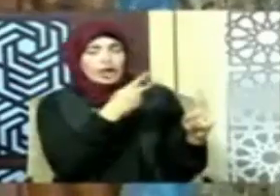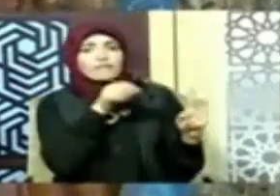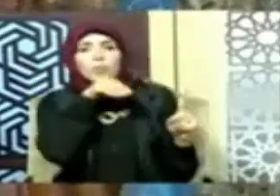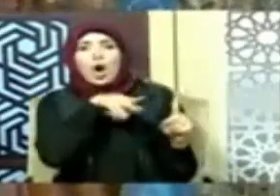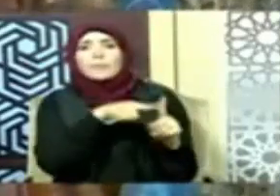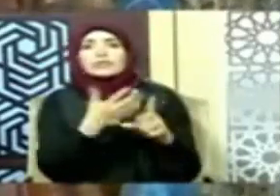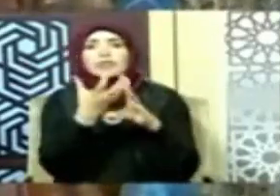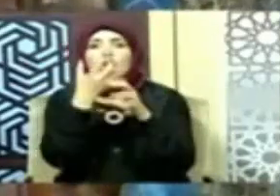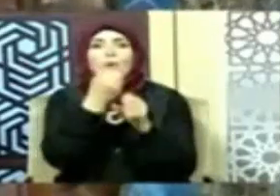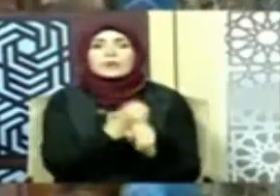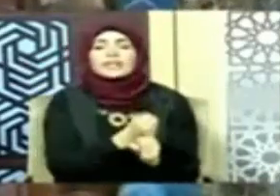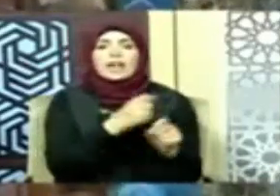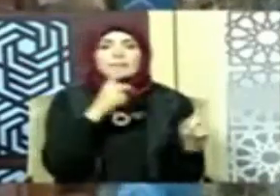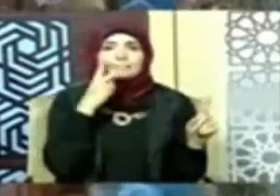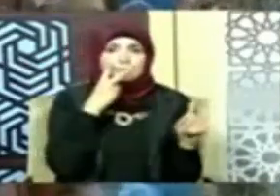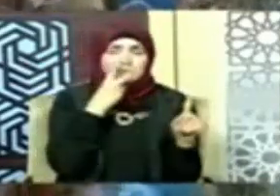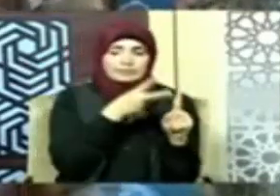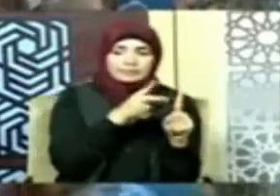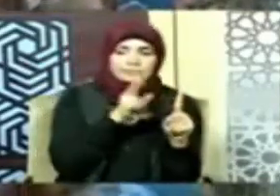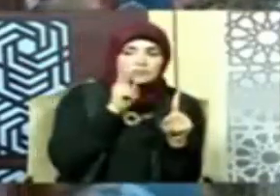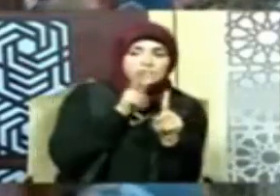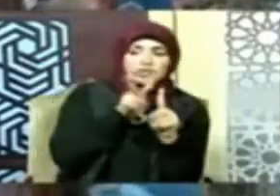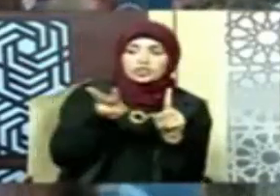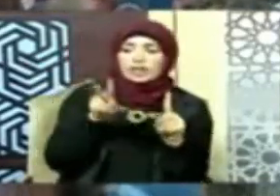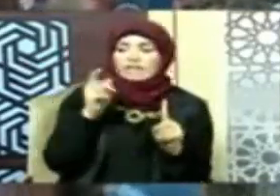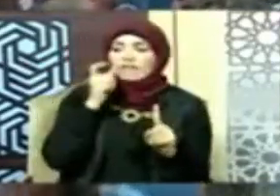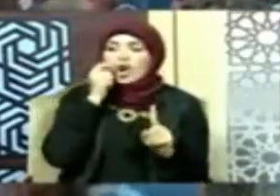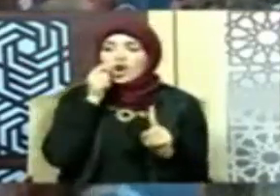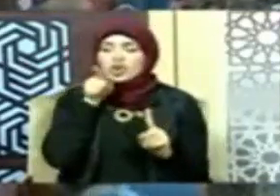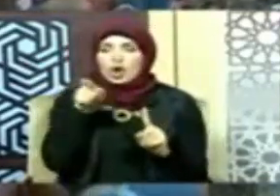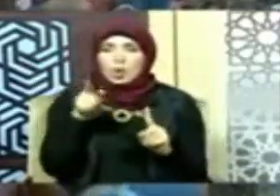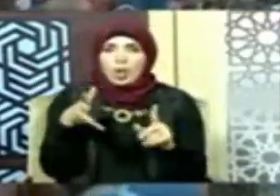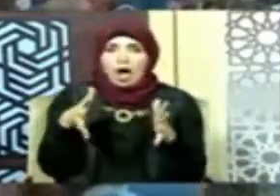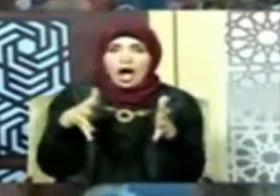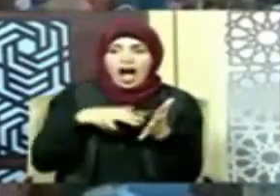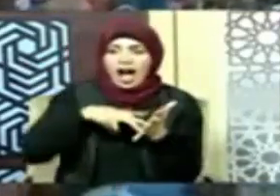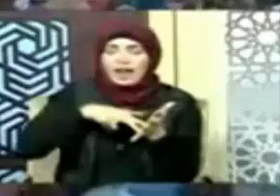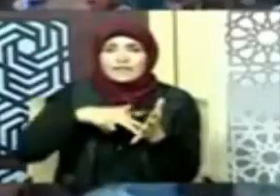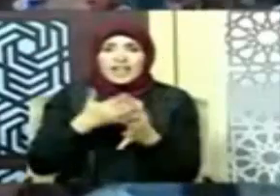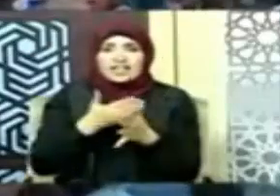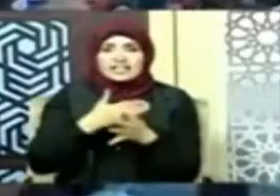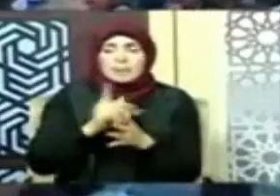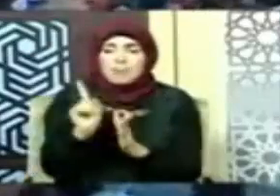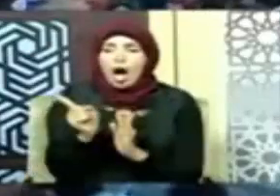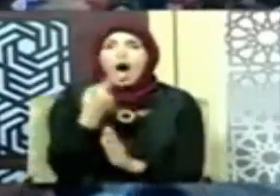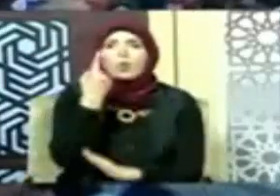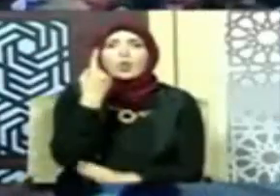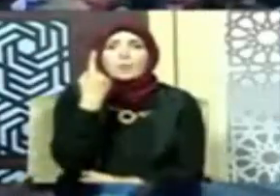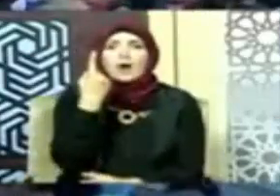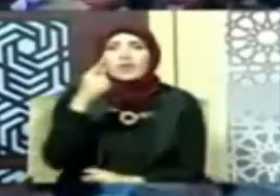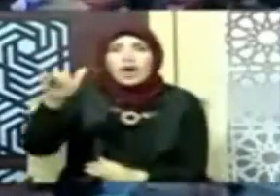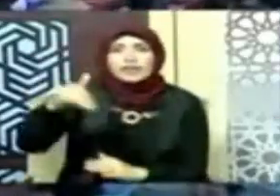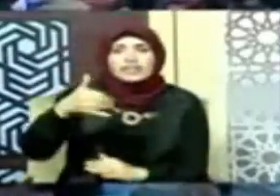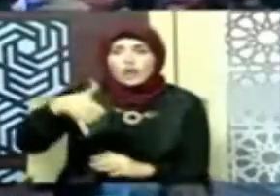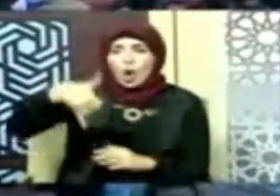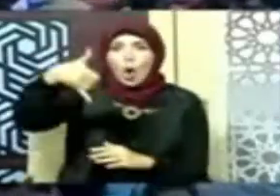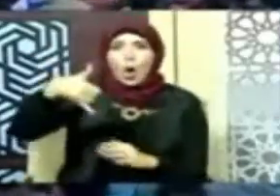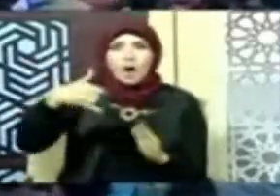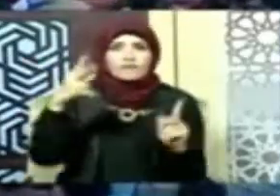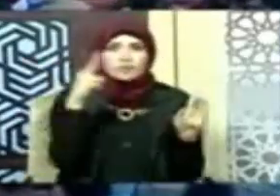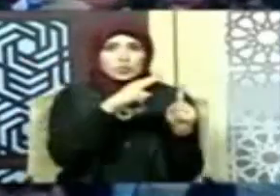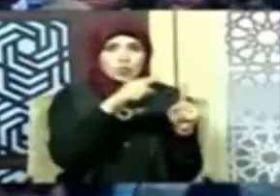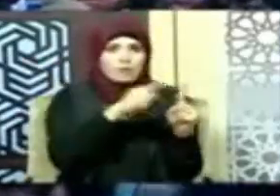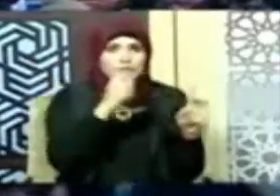وسلم الرجل مرتجفا لوقوفه لأول مرة أمام سيدنا رسول الله